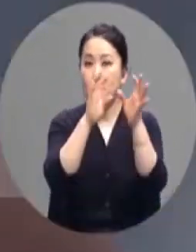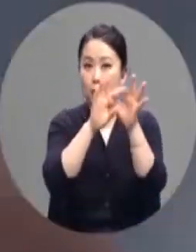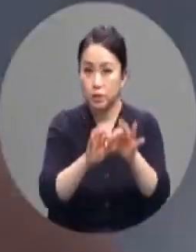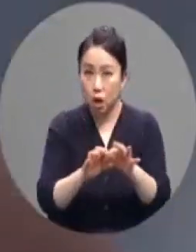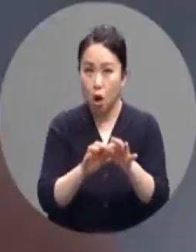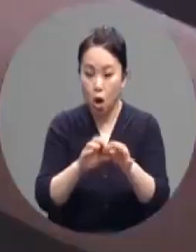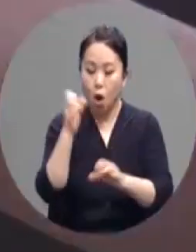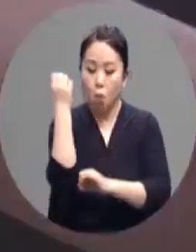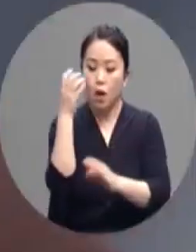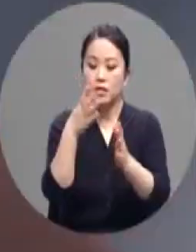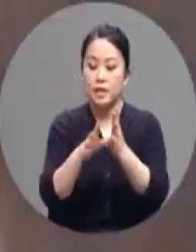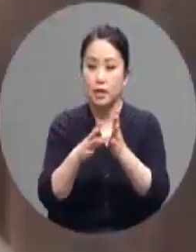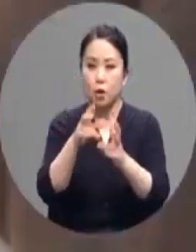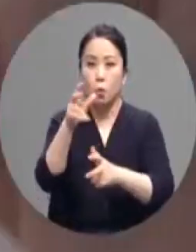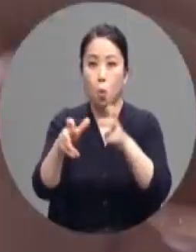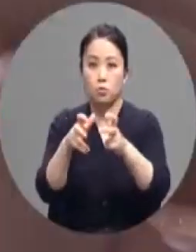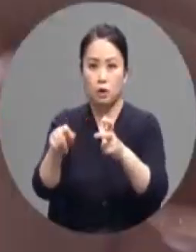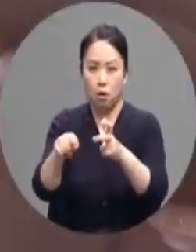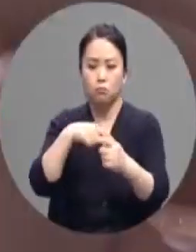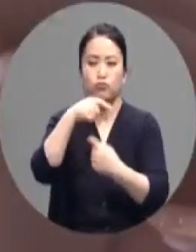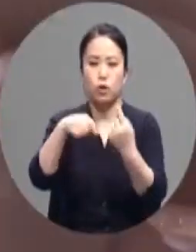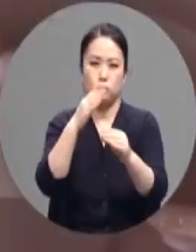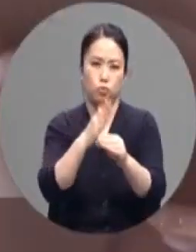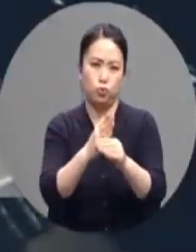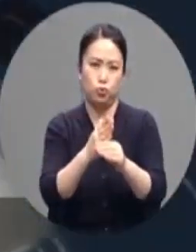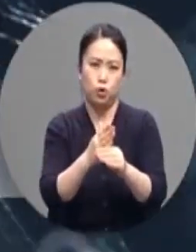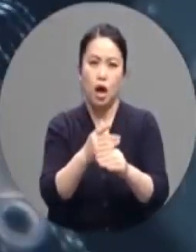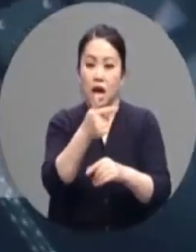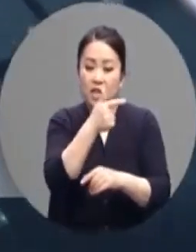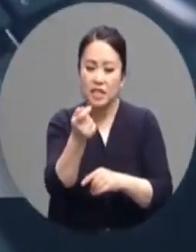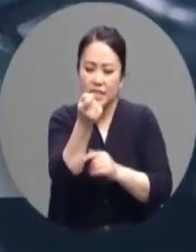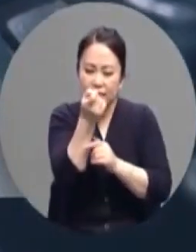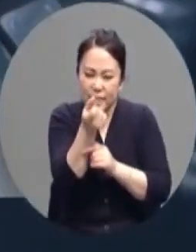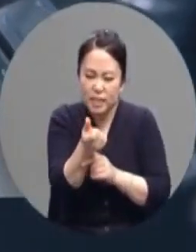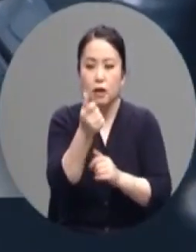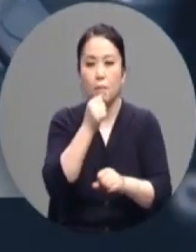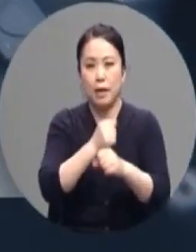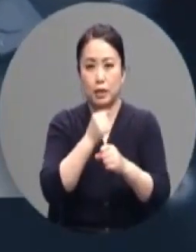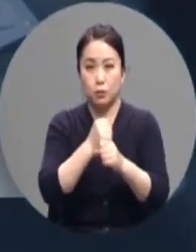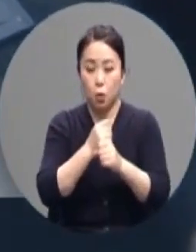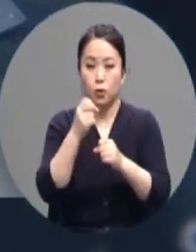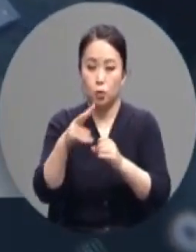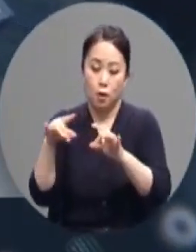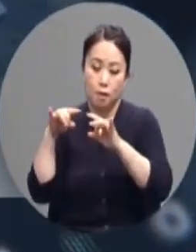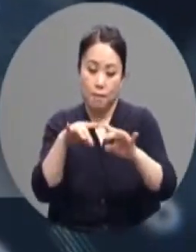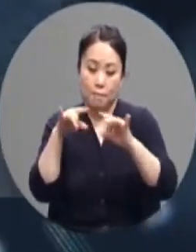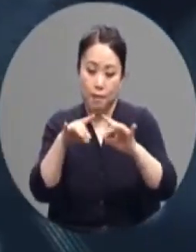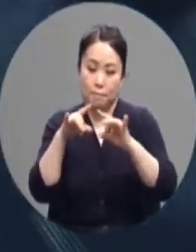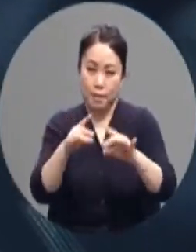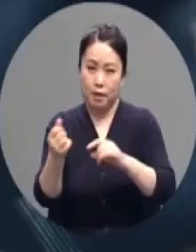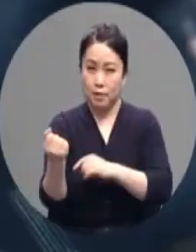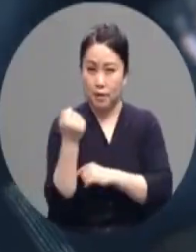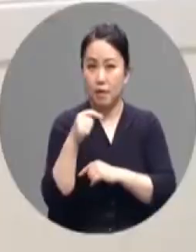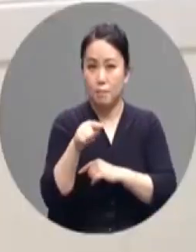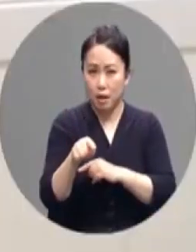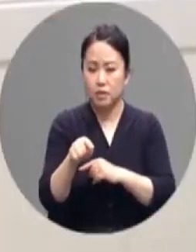가동하고 있습니다. 크기는 최소로 하되 전기 저장 용량을 높이는 게 MLCC의 주요